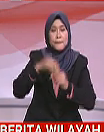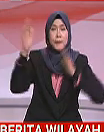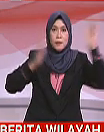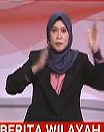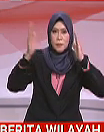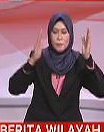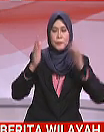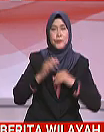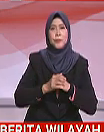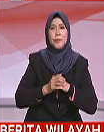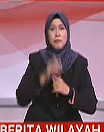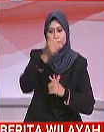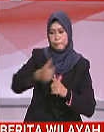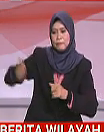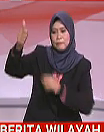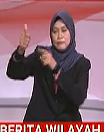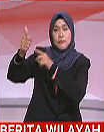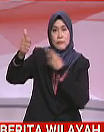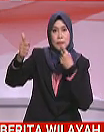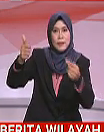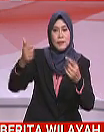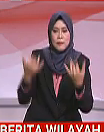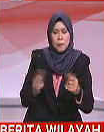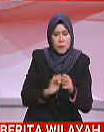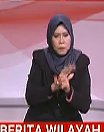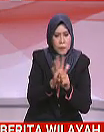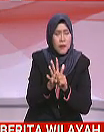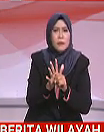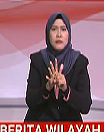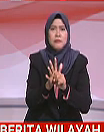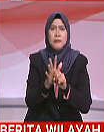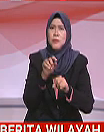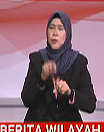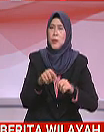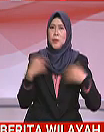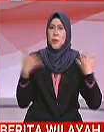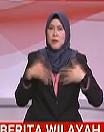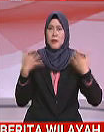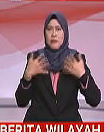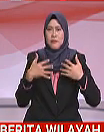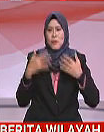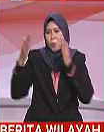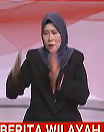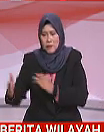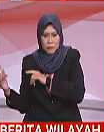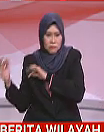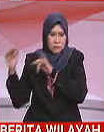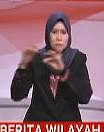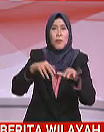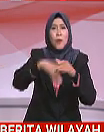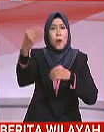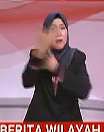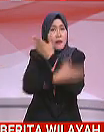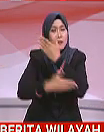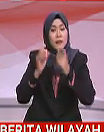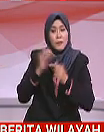Karim Rahman Hamzah memberitahu COVID-19 telah menimbulkan ketakutan dalam kalangan orang ramai untuk melancong ke luar negara